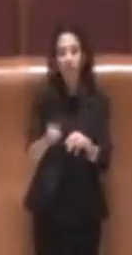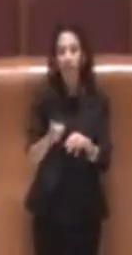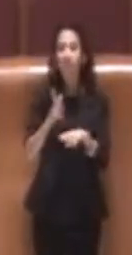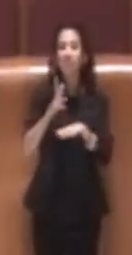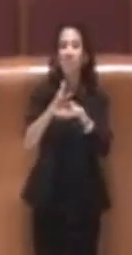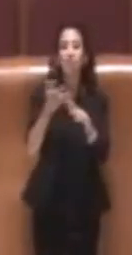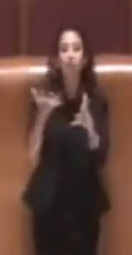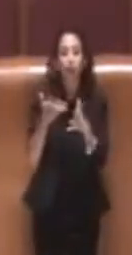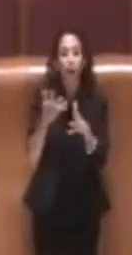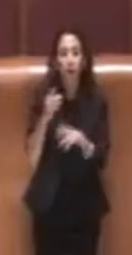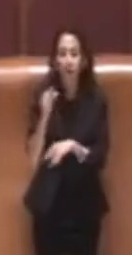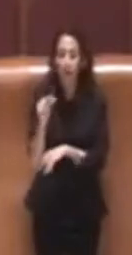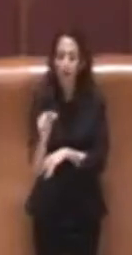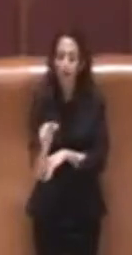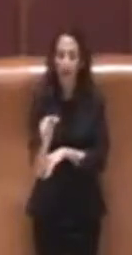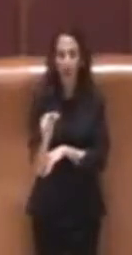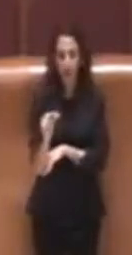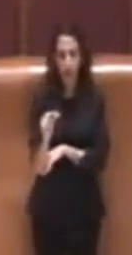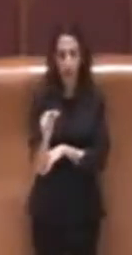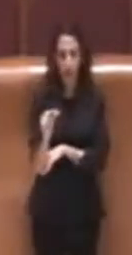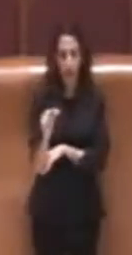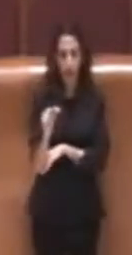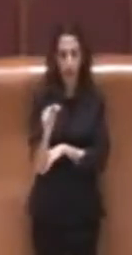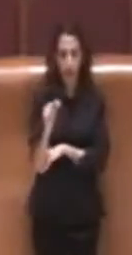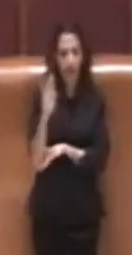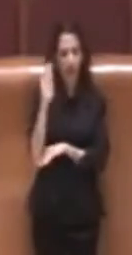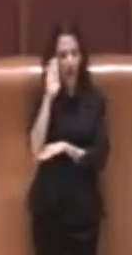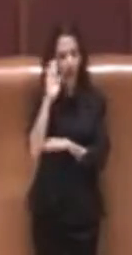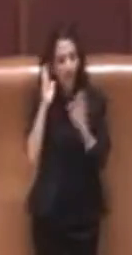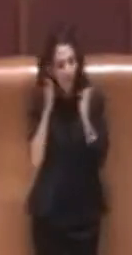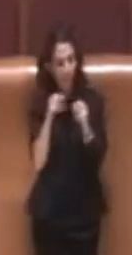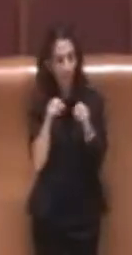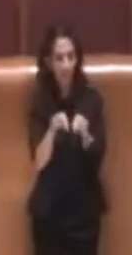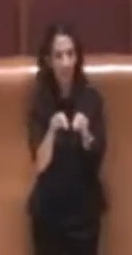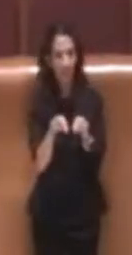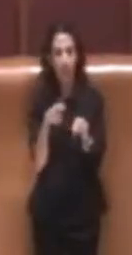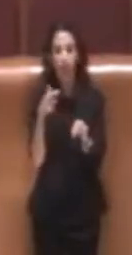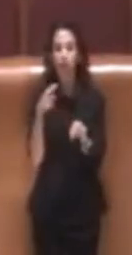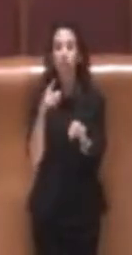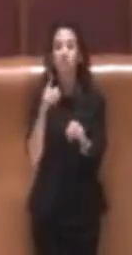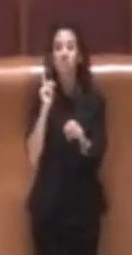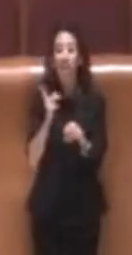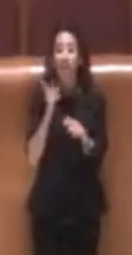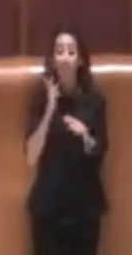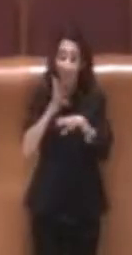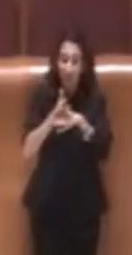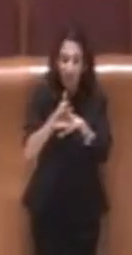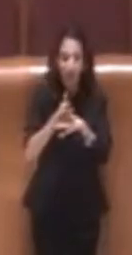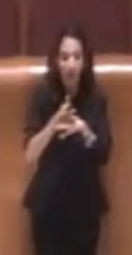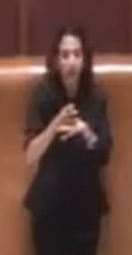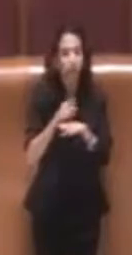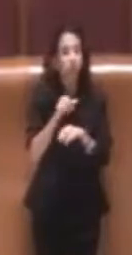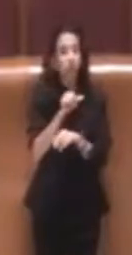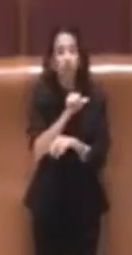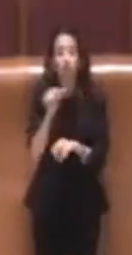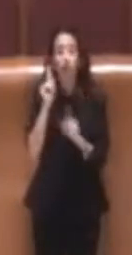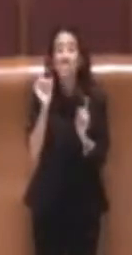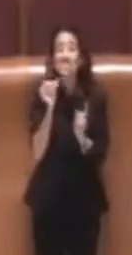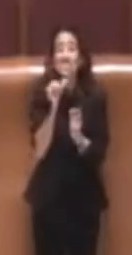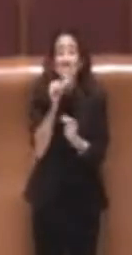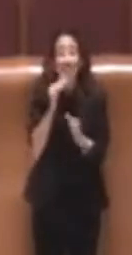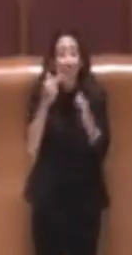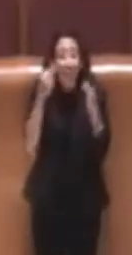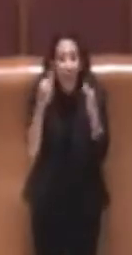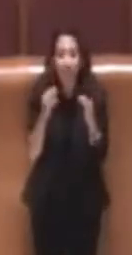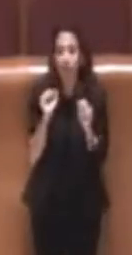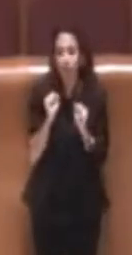minimi, in maniera molto accurata e farlo solo ed esclusivamente se è proprio indispensabile. E